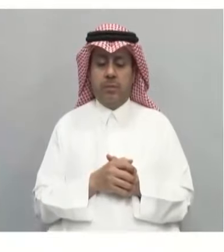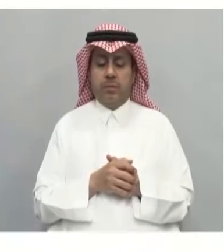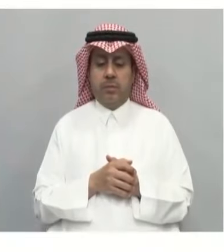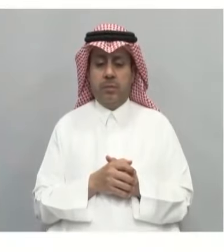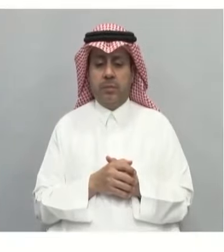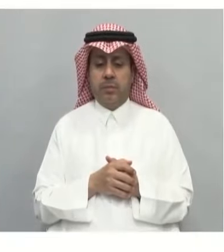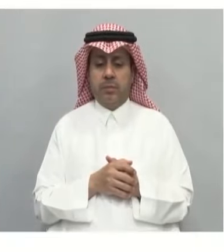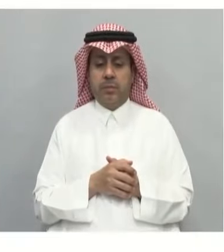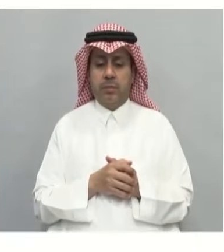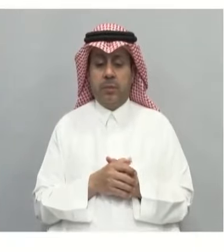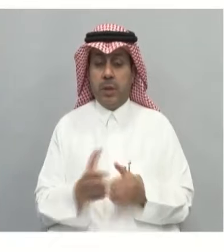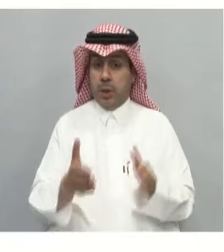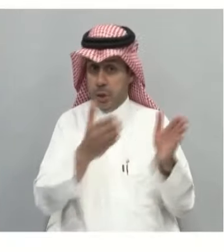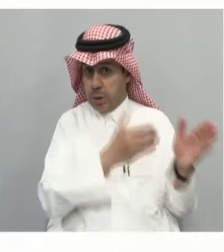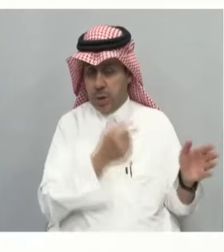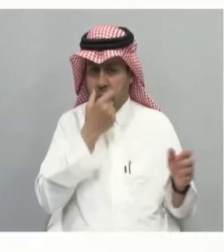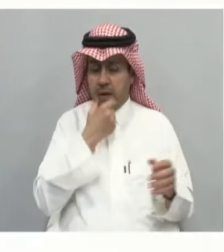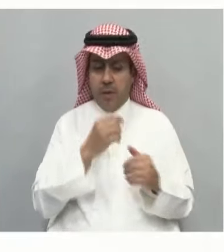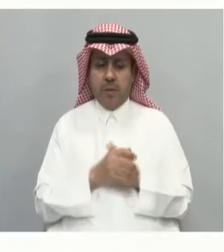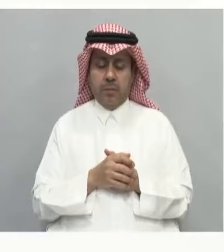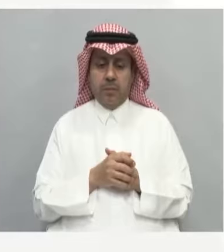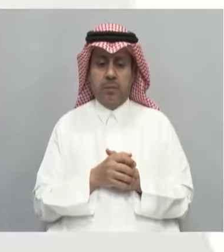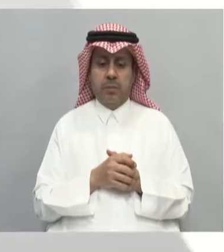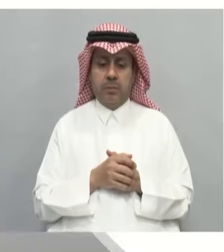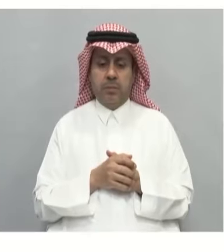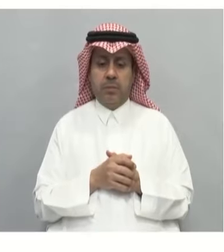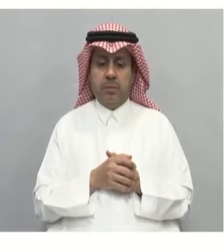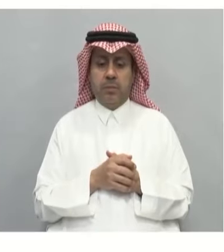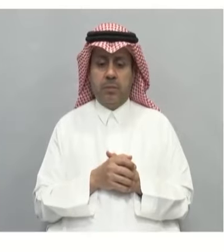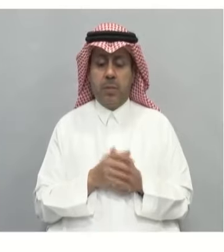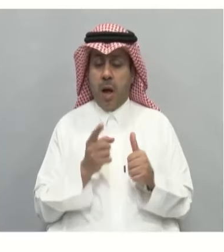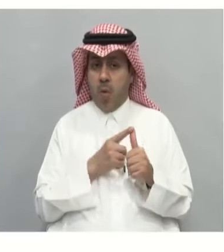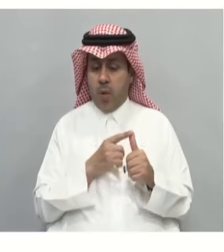الحديث ارشادات الحديث